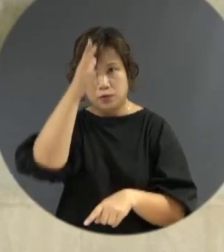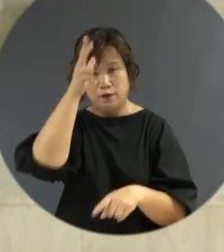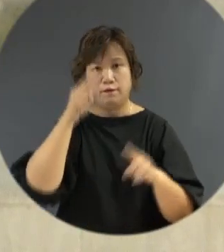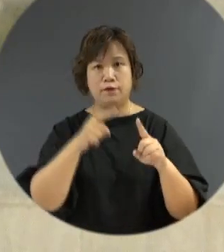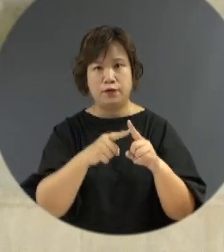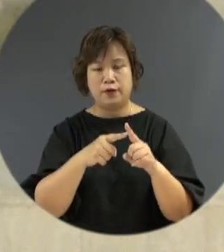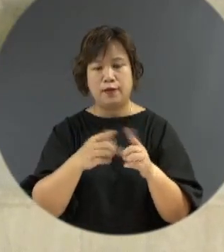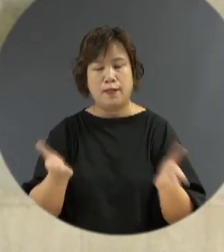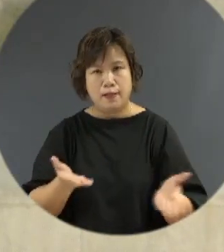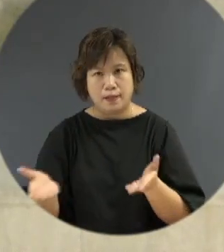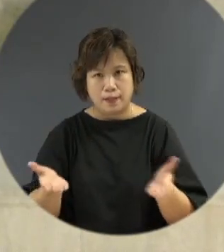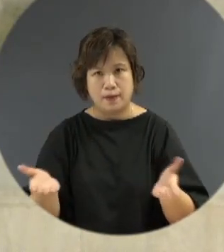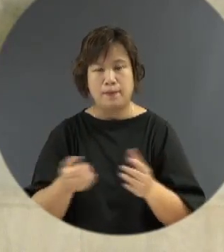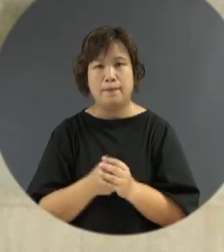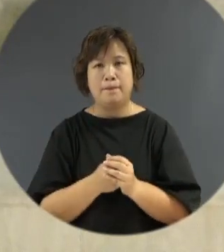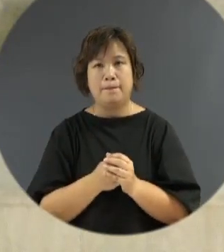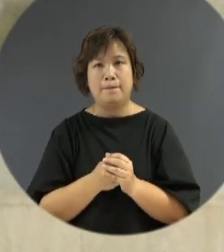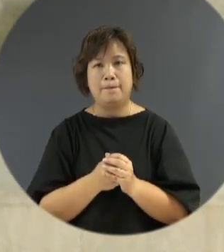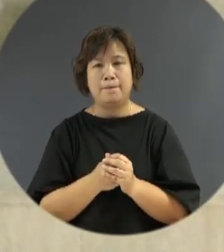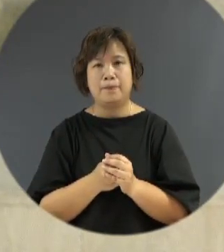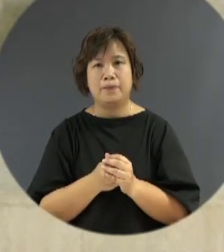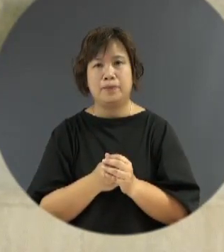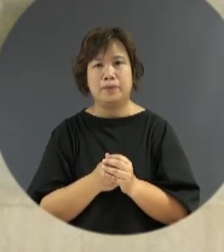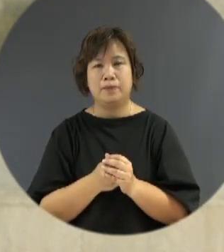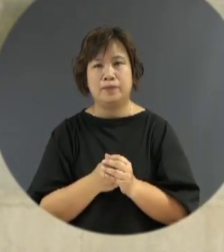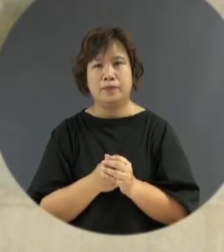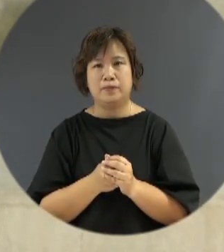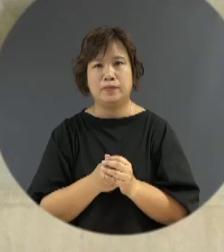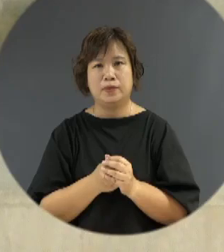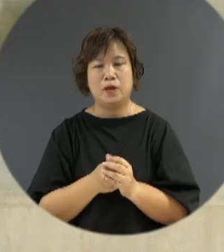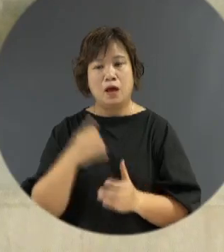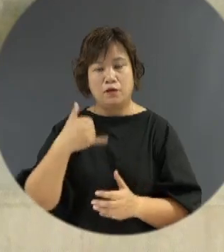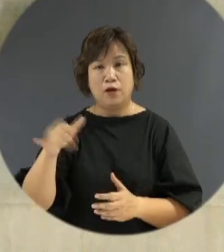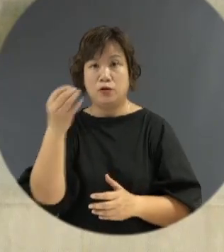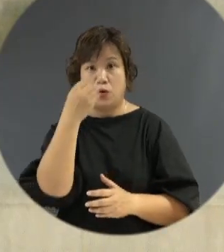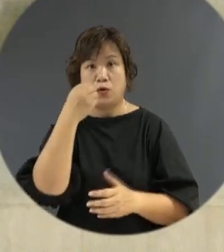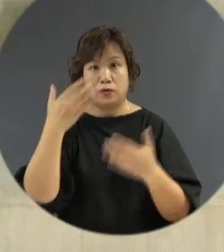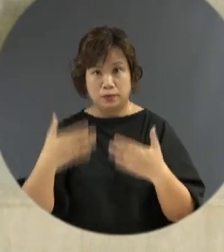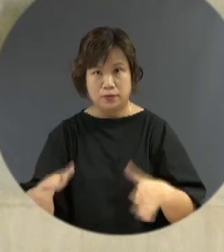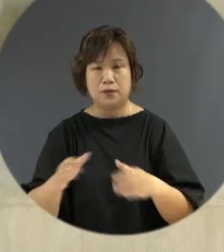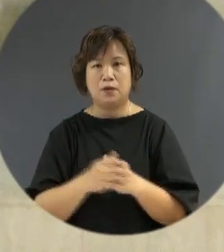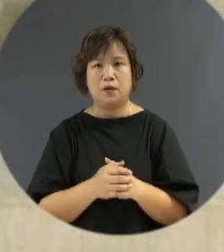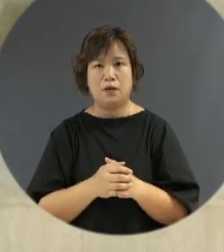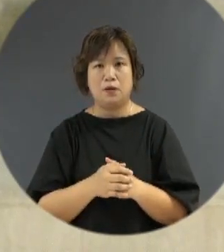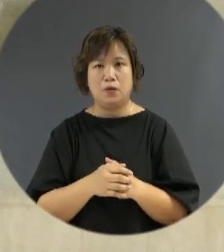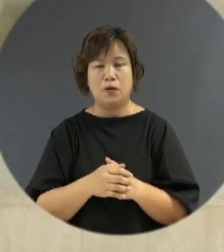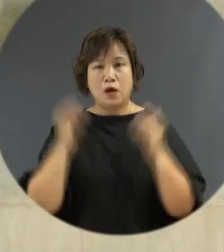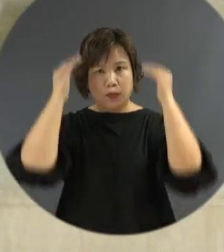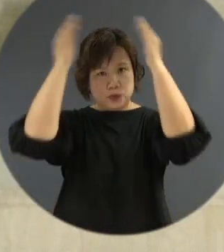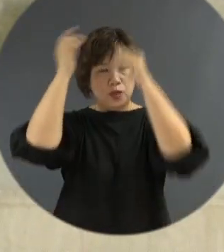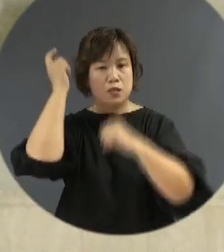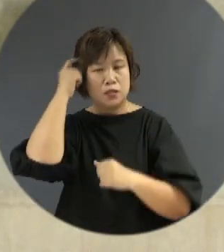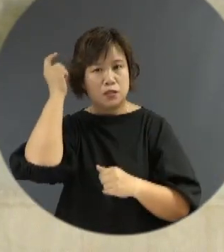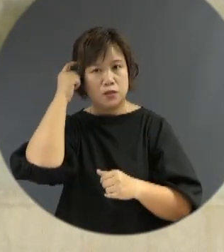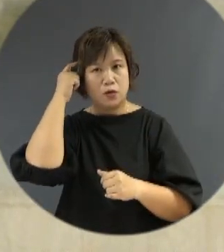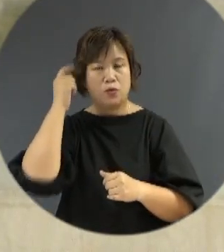礼相待。返港一段日子之后，他得悉，我